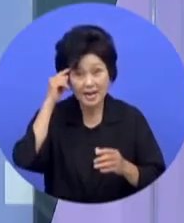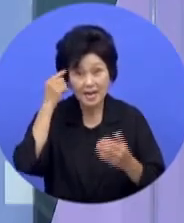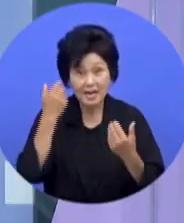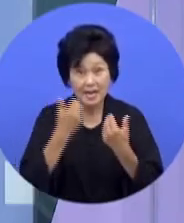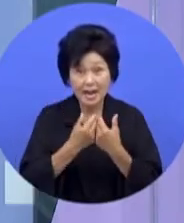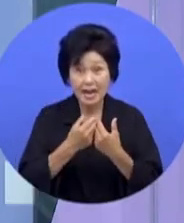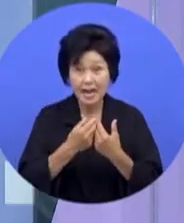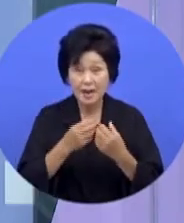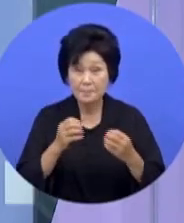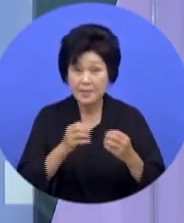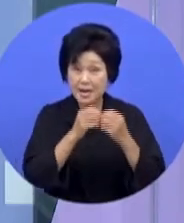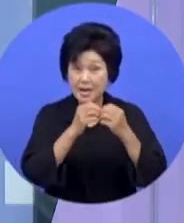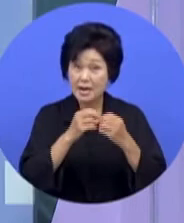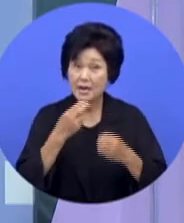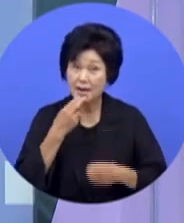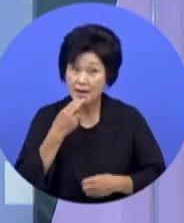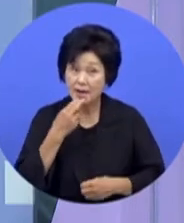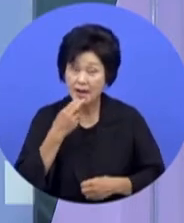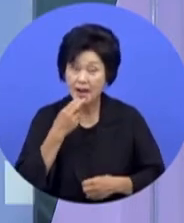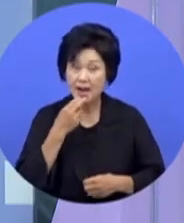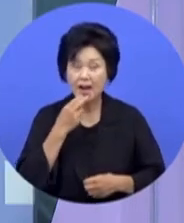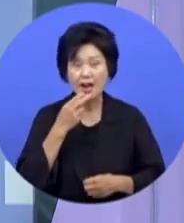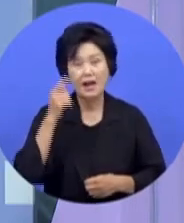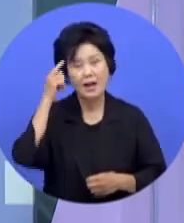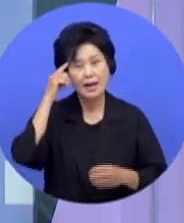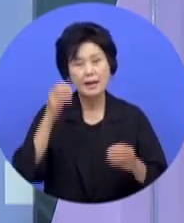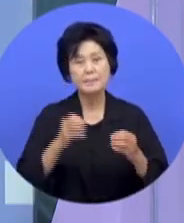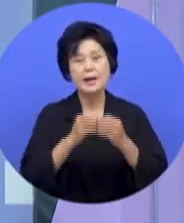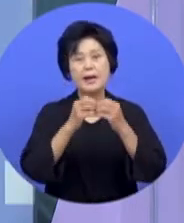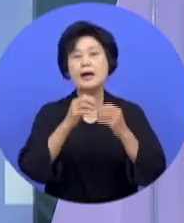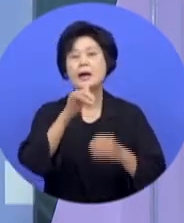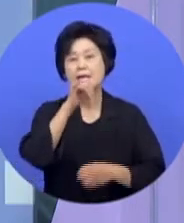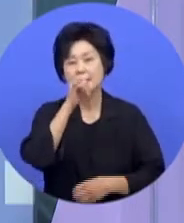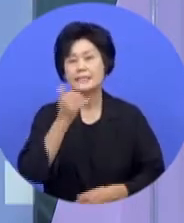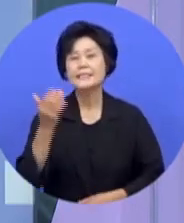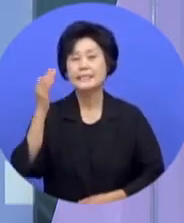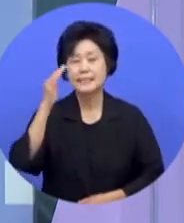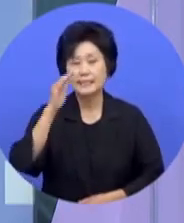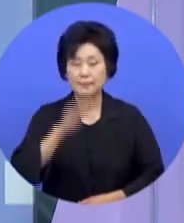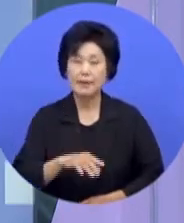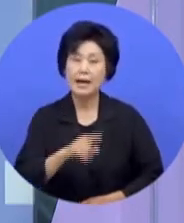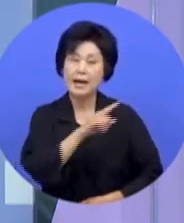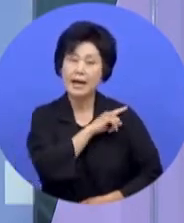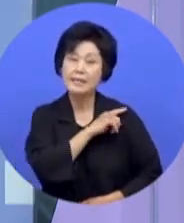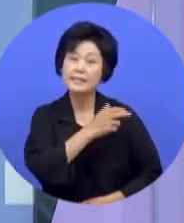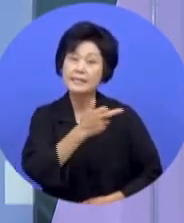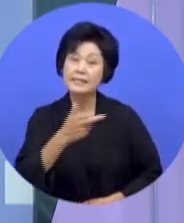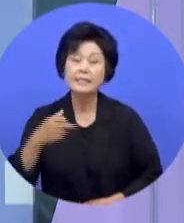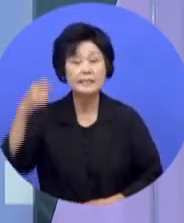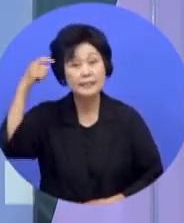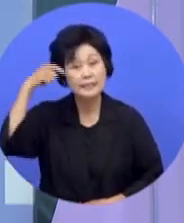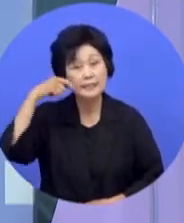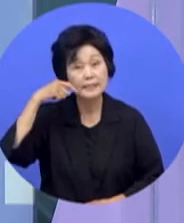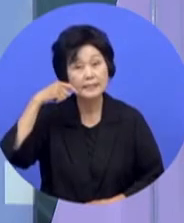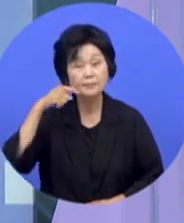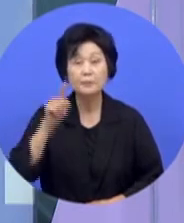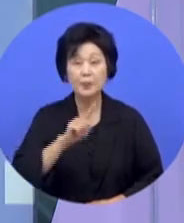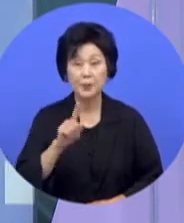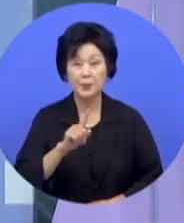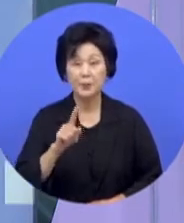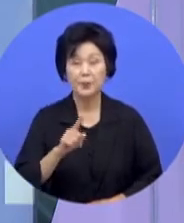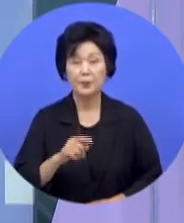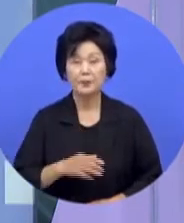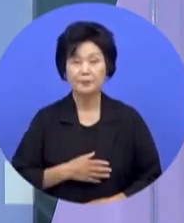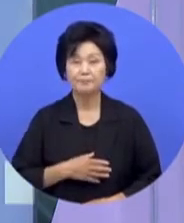충돌 같은 것도 조금 있긴 해요. 그러면서 이제 제가 가장 크게 느낀 이 차이점은 이 물론 저랑